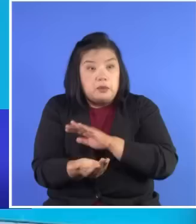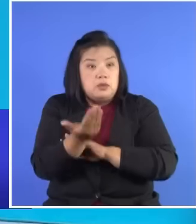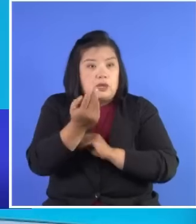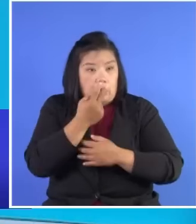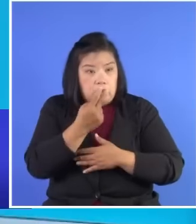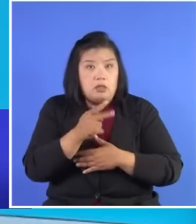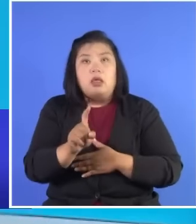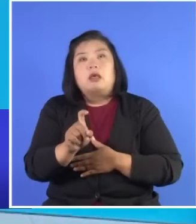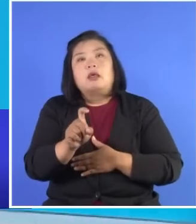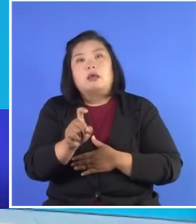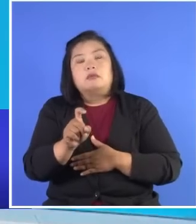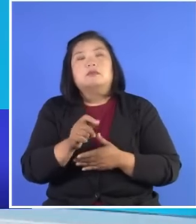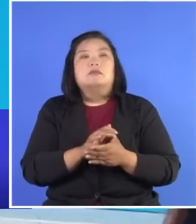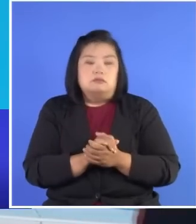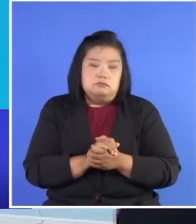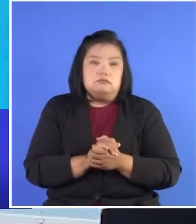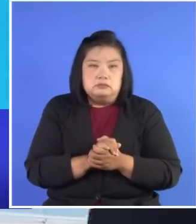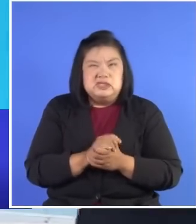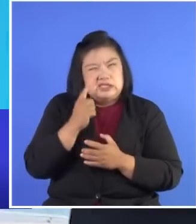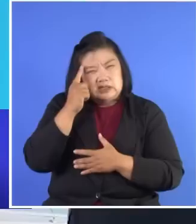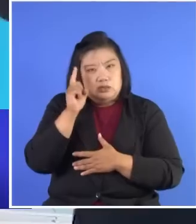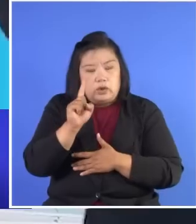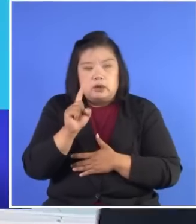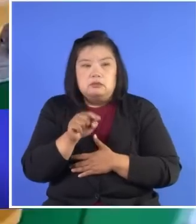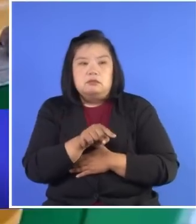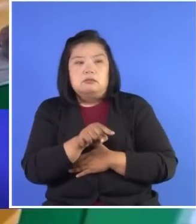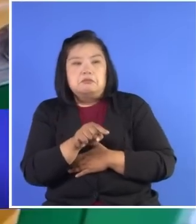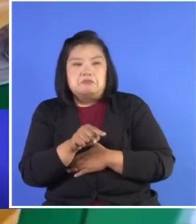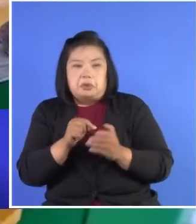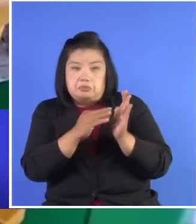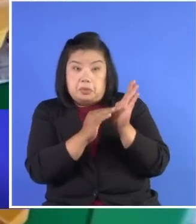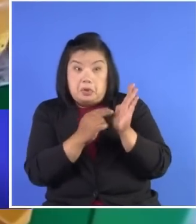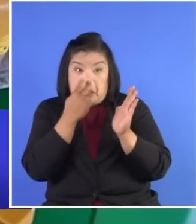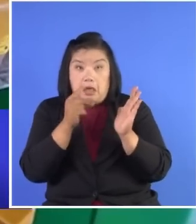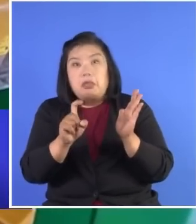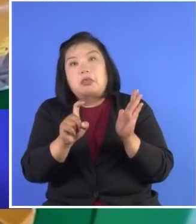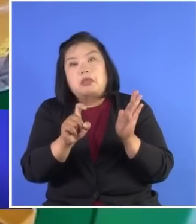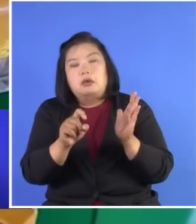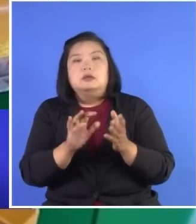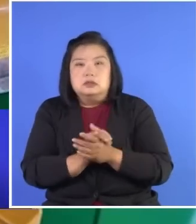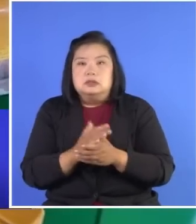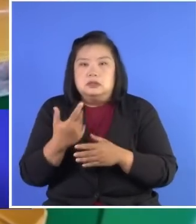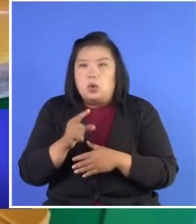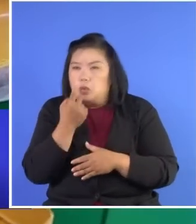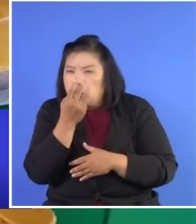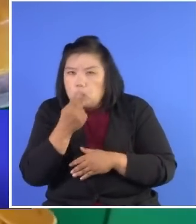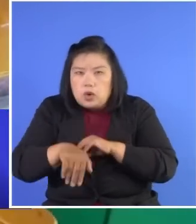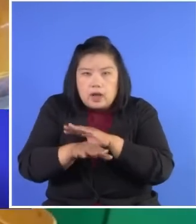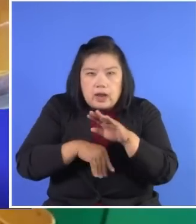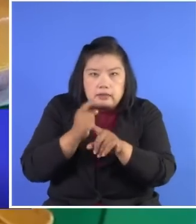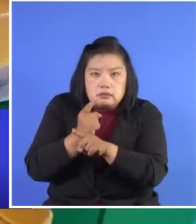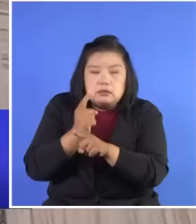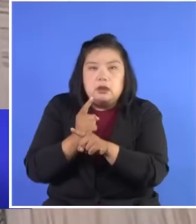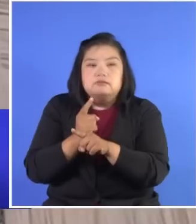ก็เป็นแบบนี้ซะแล้วอ่ะค่ะตรงแถวๆนั้นน่ะมันพังไปเลยอ่ะค่ะตำรวจตรวจสอบเพิ่มเติมนะคะแล้วก็เดี๋ยวจะหาตัวคนก่อเหตุมาดำเนิน